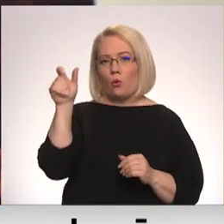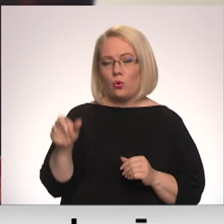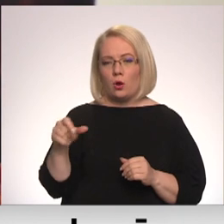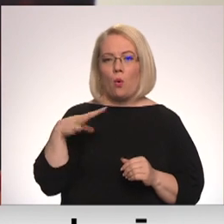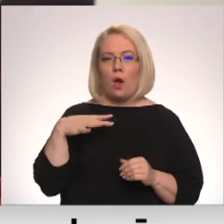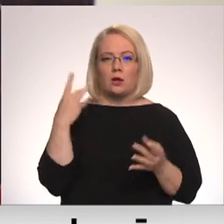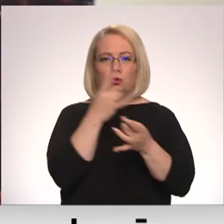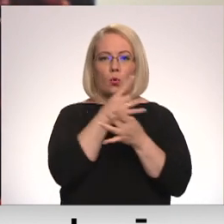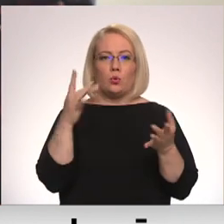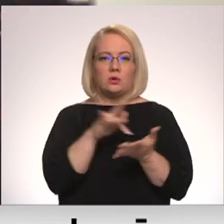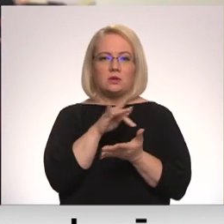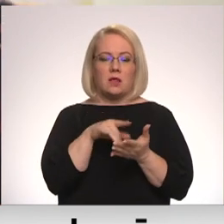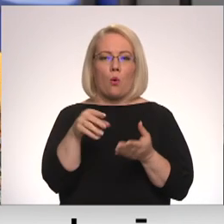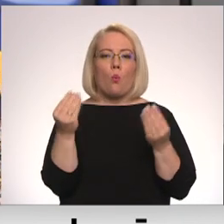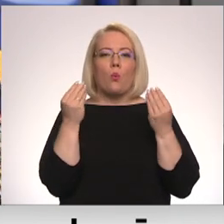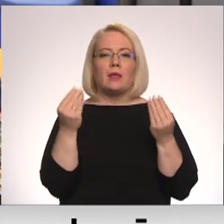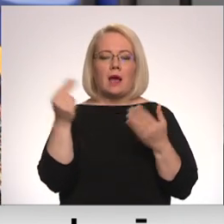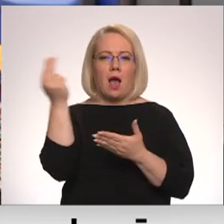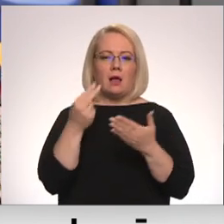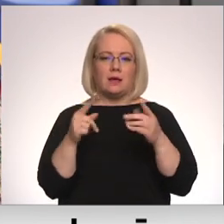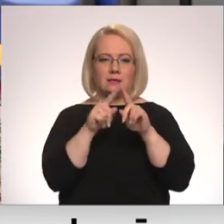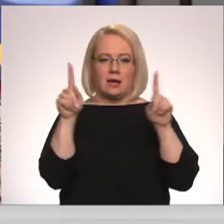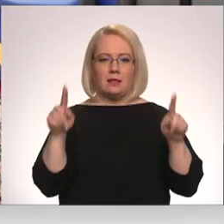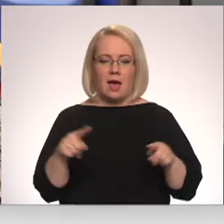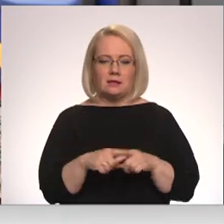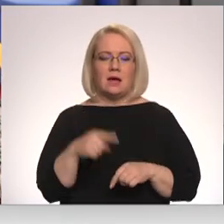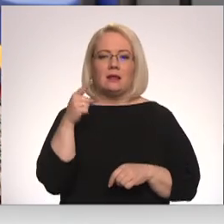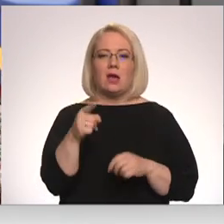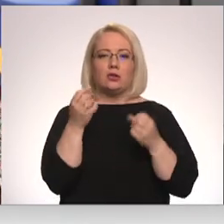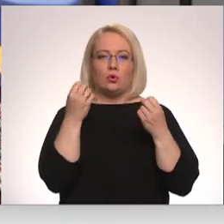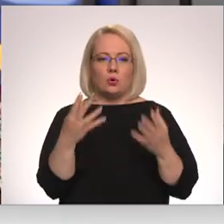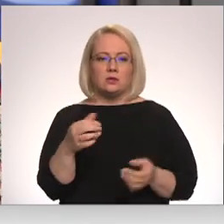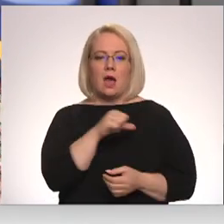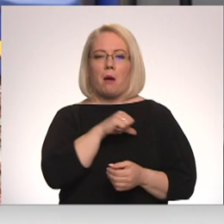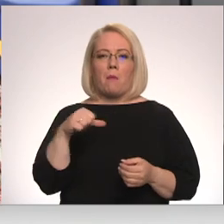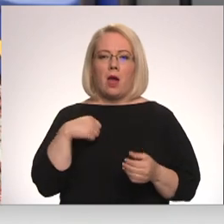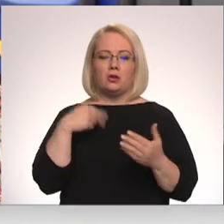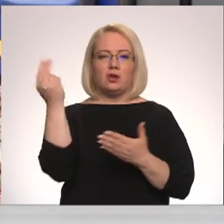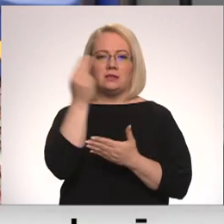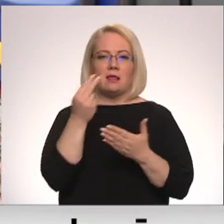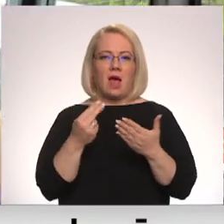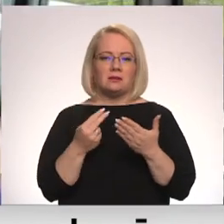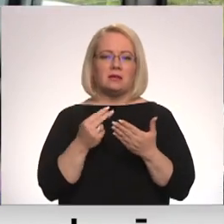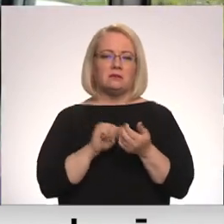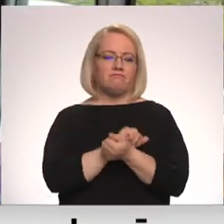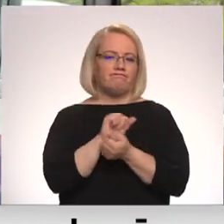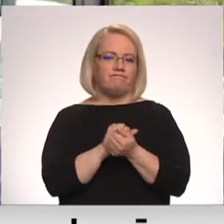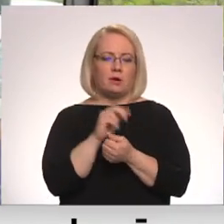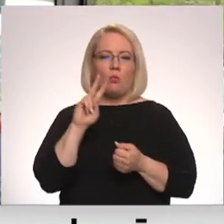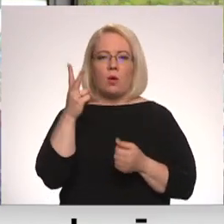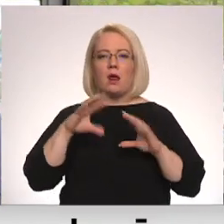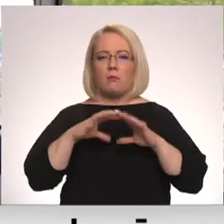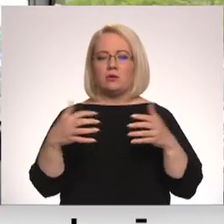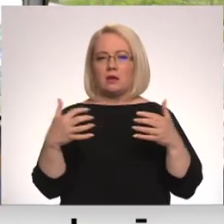šīs ir unikālas gleznas. Kā tas arī noskaidrojās, pašas gleznas ir gājušas bojā otrā pasaules karā.